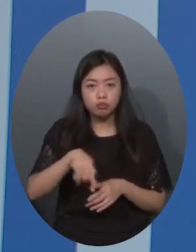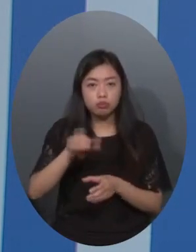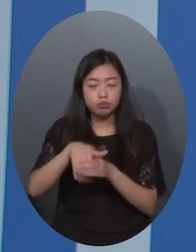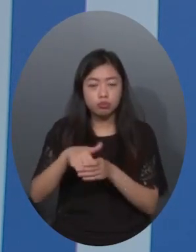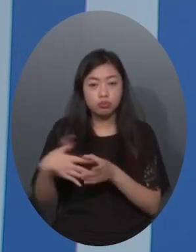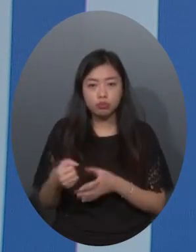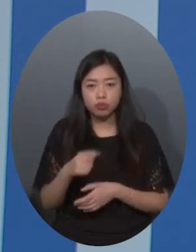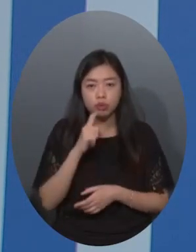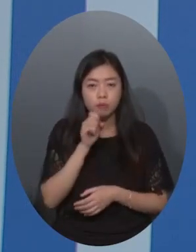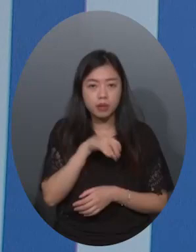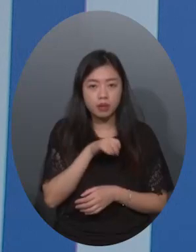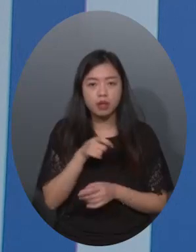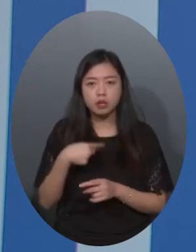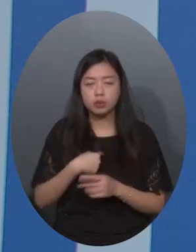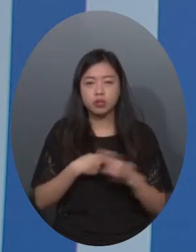的話，應該在